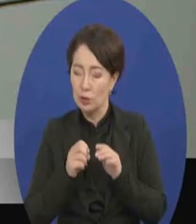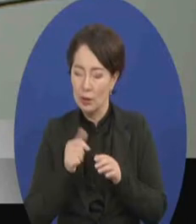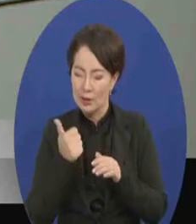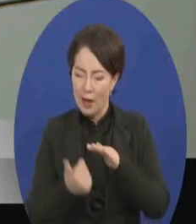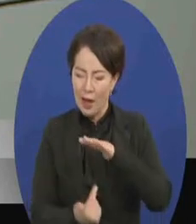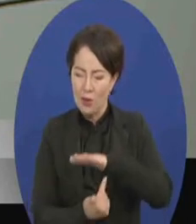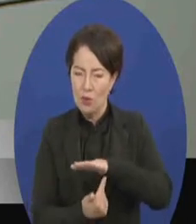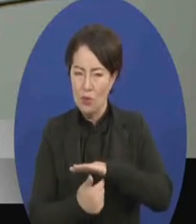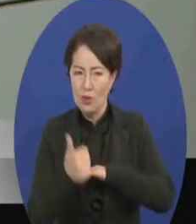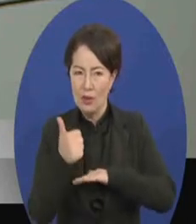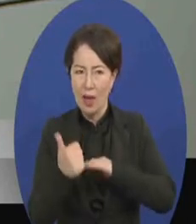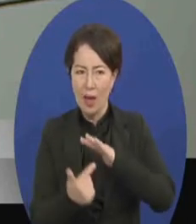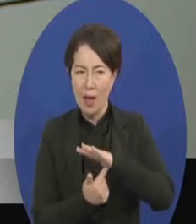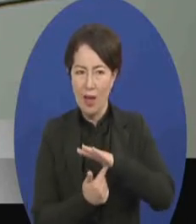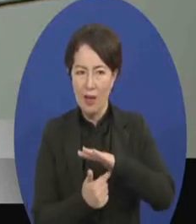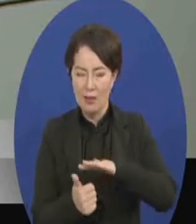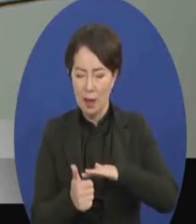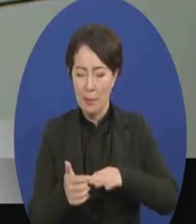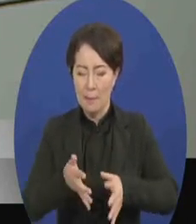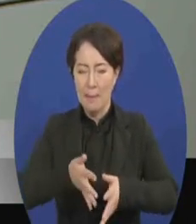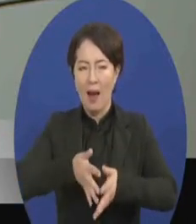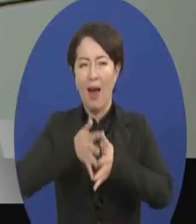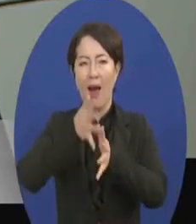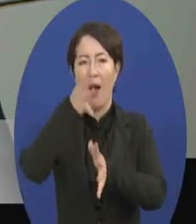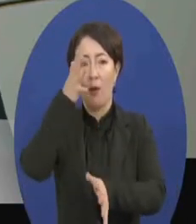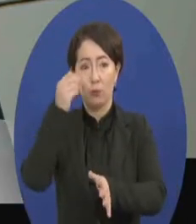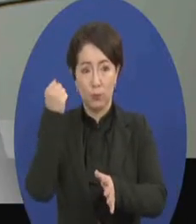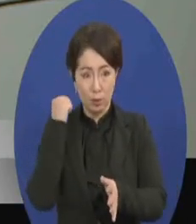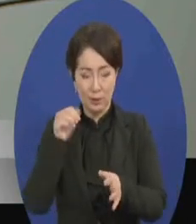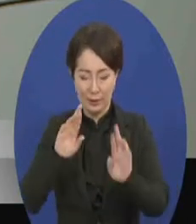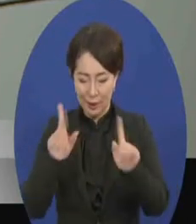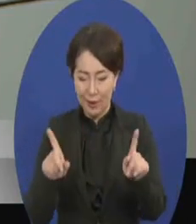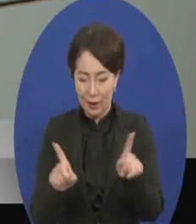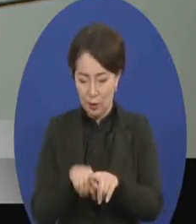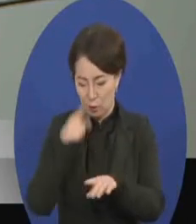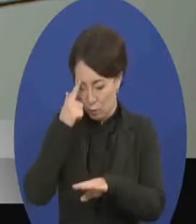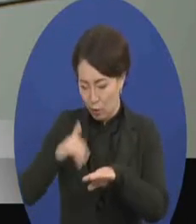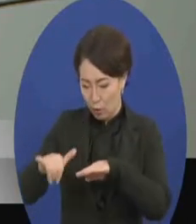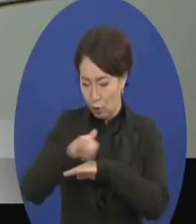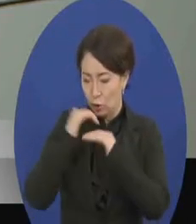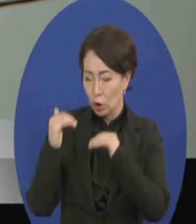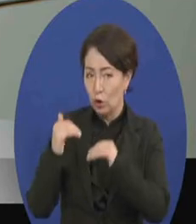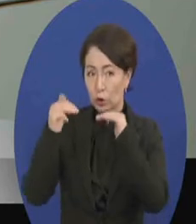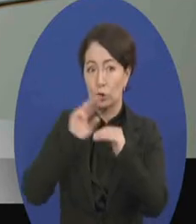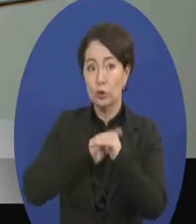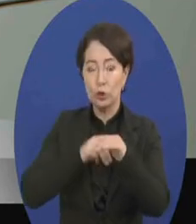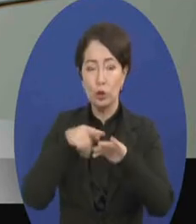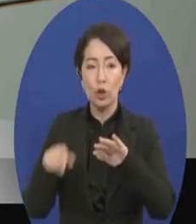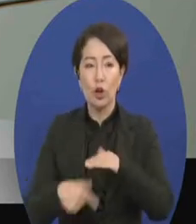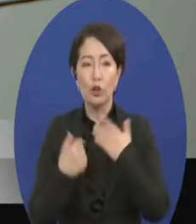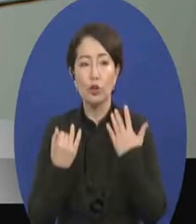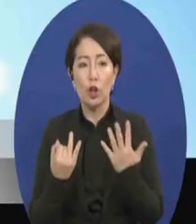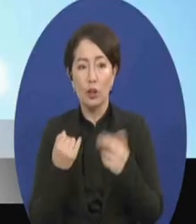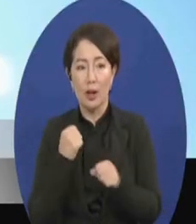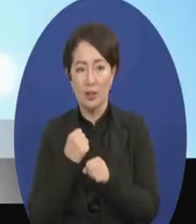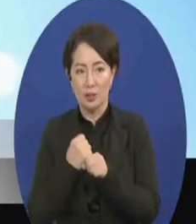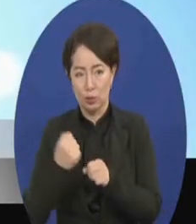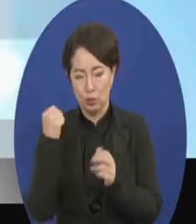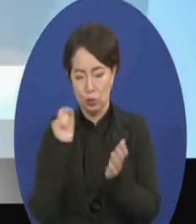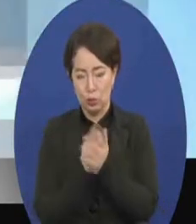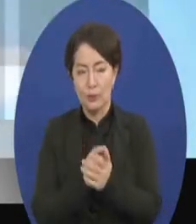Сайн суурьтай, сайн фундаменттай байдлаг дээр хичнээн давхар байшин ч болж болно. Түүнтэй адилхан Монгол улс хөгжихийн тулд 7 ажлыг хийх хэрэгтэй.